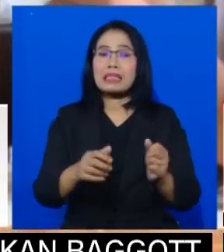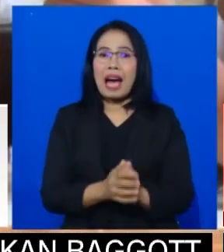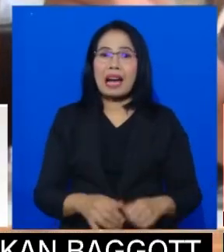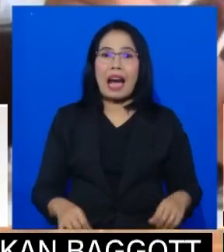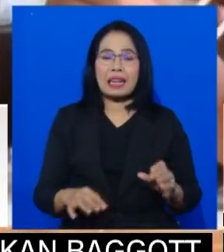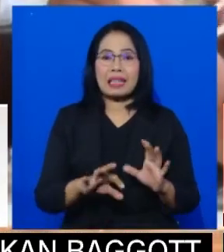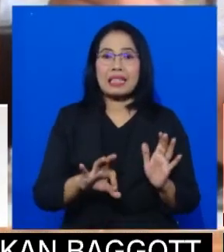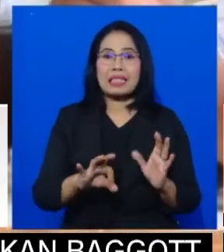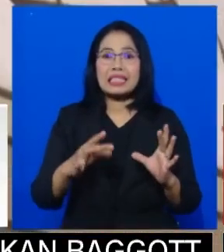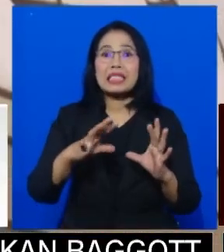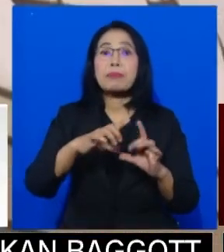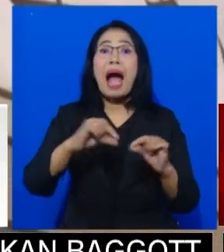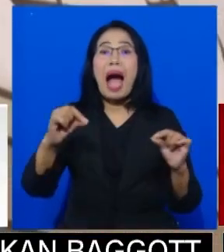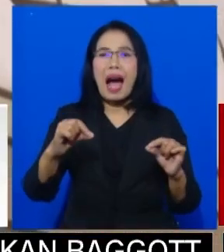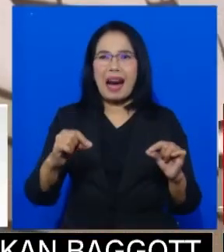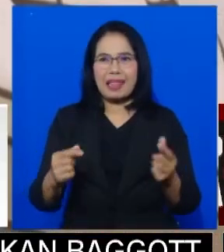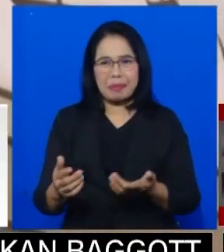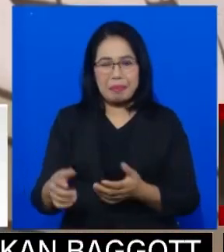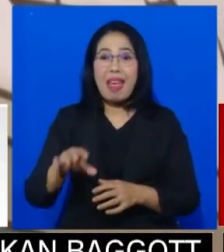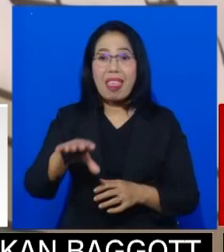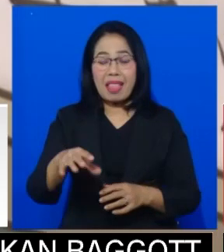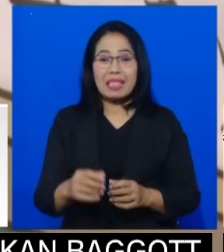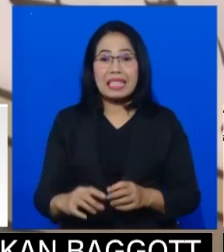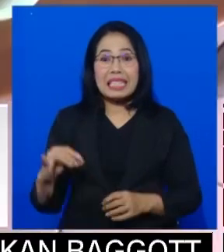ala Citayam, Rizuki Kitchen.